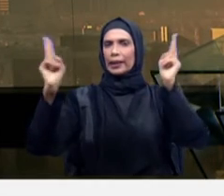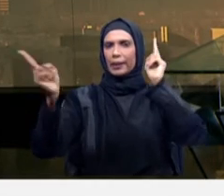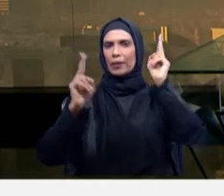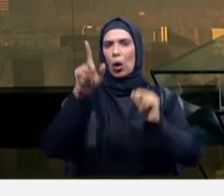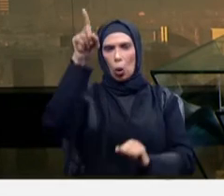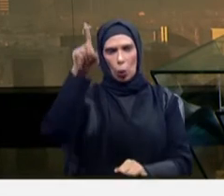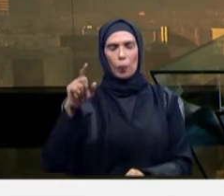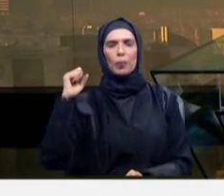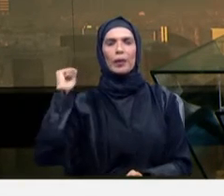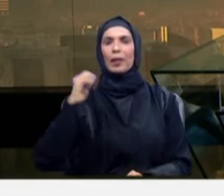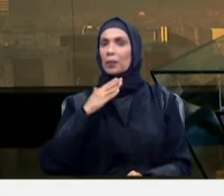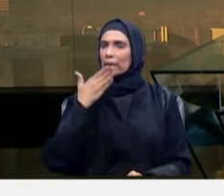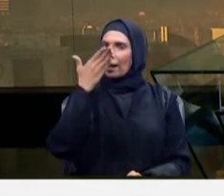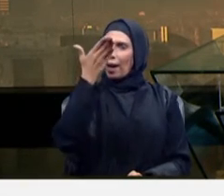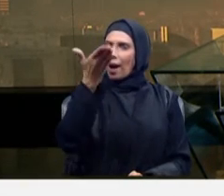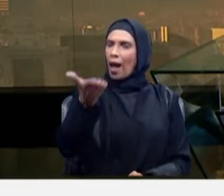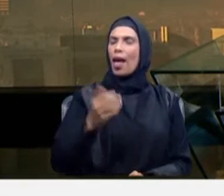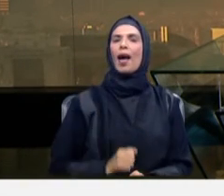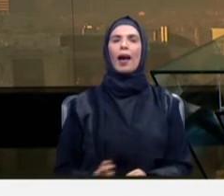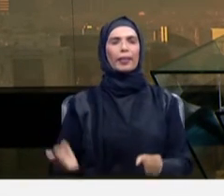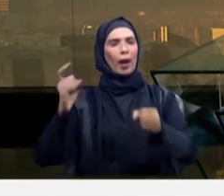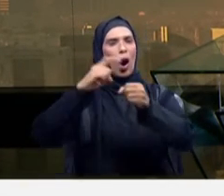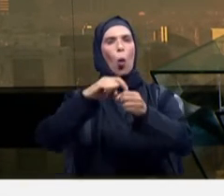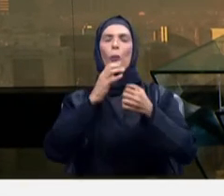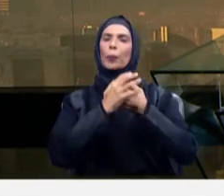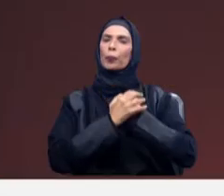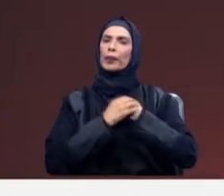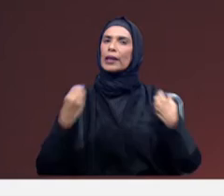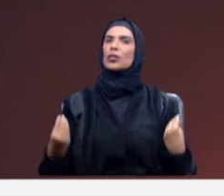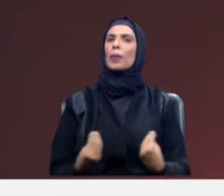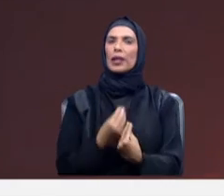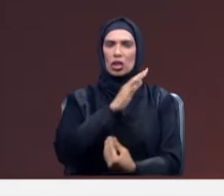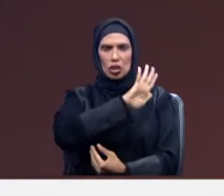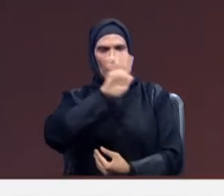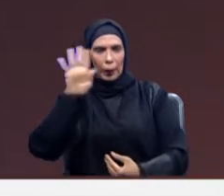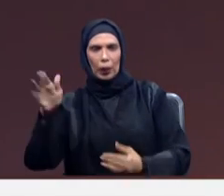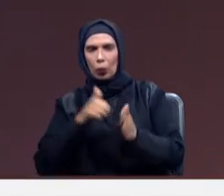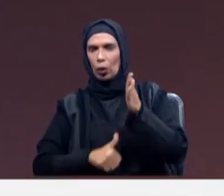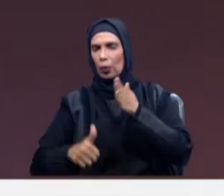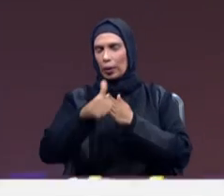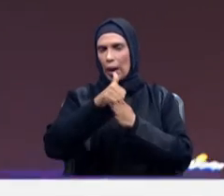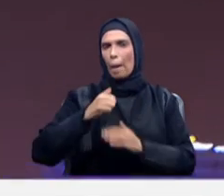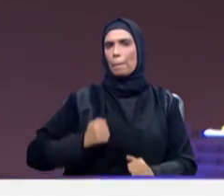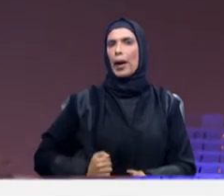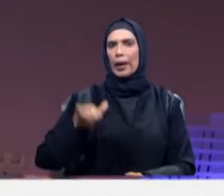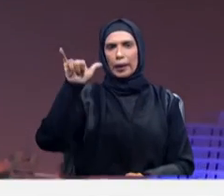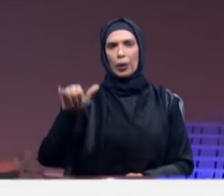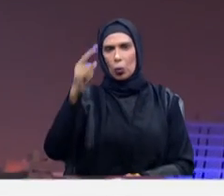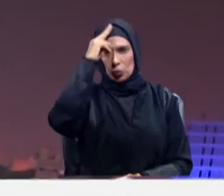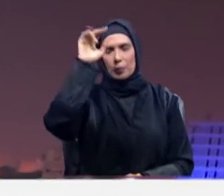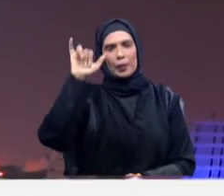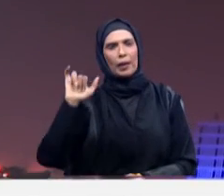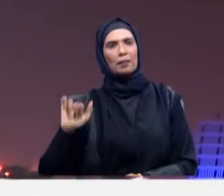السعودي تعبيرا عن روح المحبة والتعاون التي تجمع الشعبين والقيادتين البحرينية والسعودية، إضافة إلى ما تنفرد